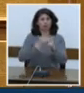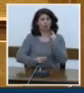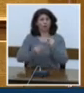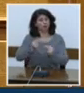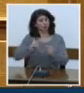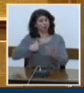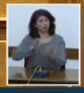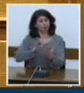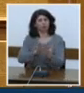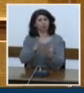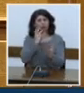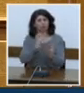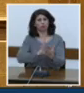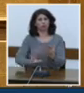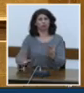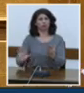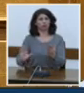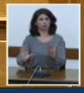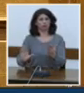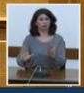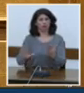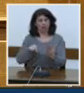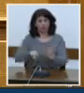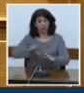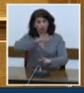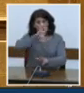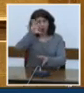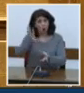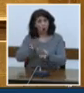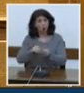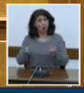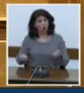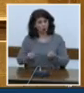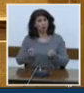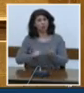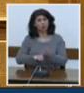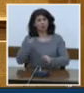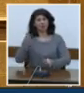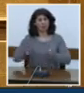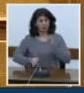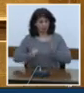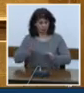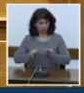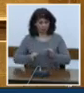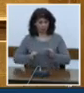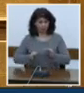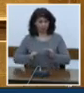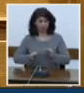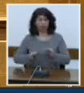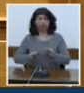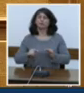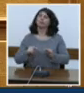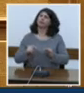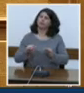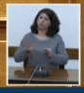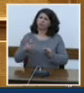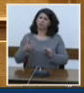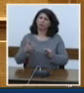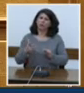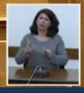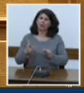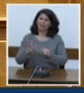αυτό, πρέπει η συζήτηση γύρω από το πρόβλημα της εξουσιαστικής